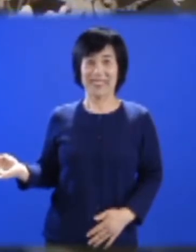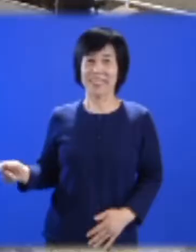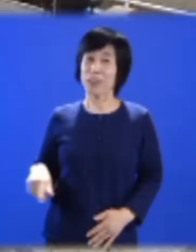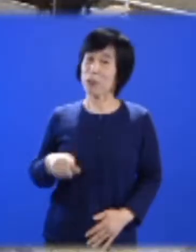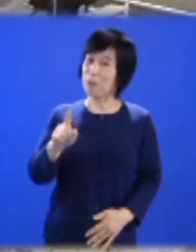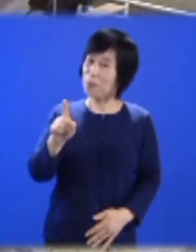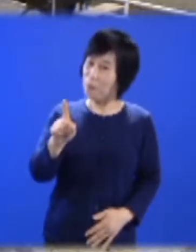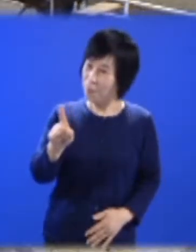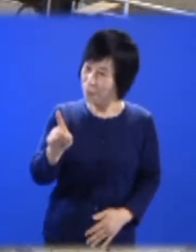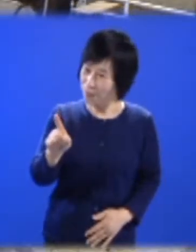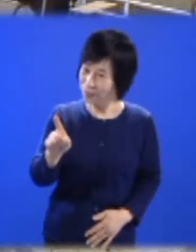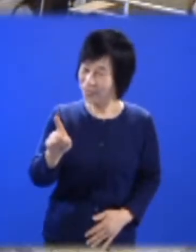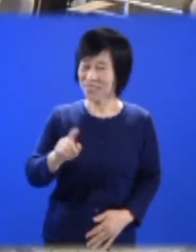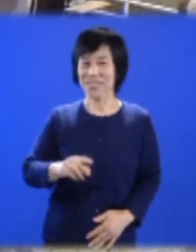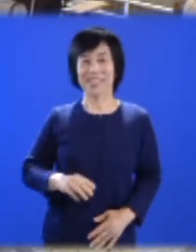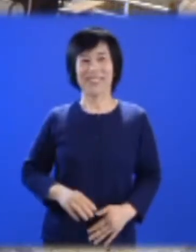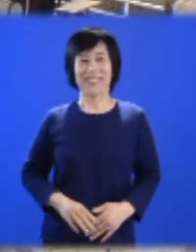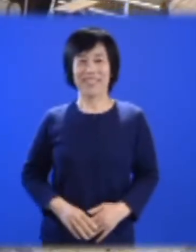くん。